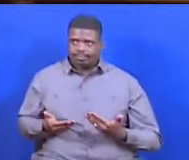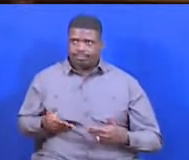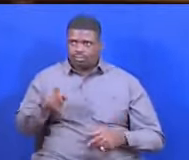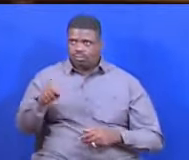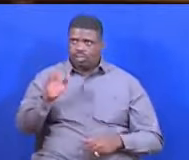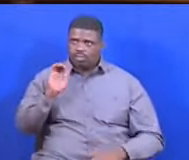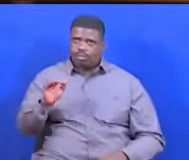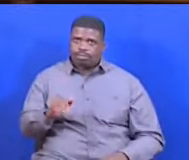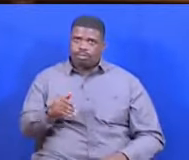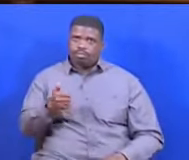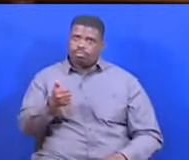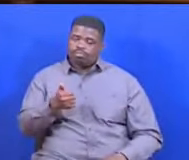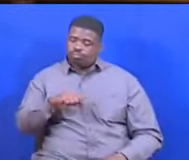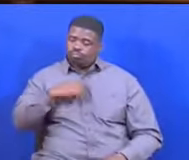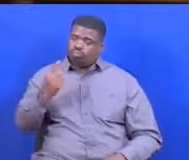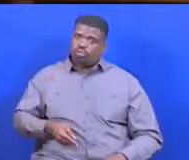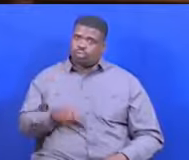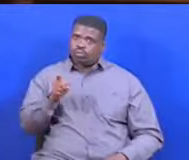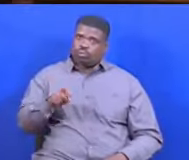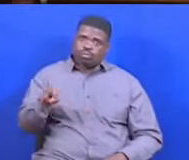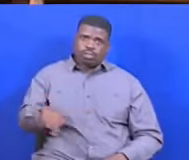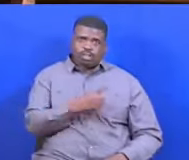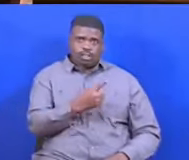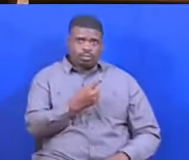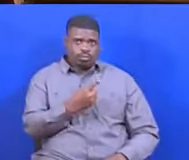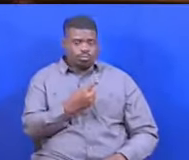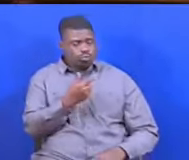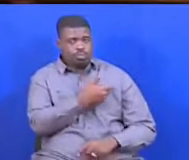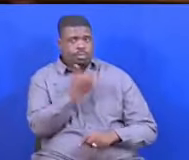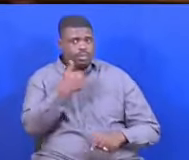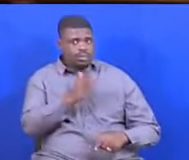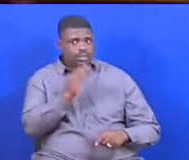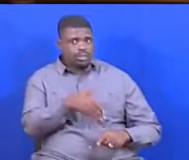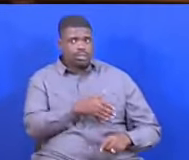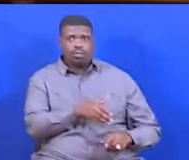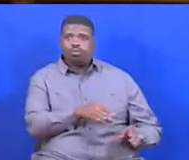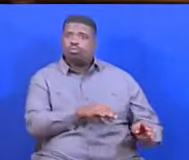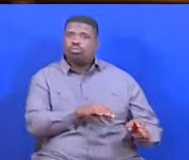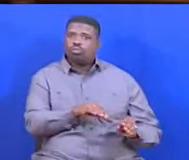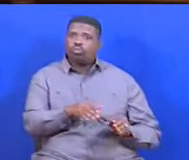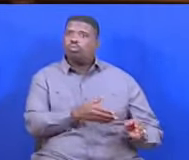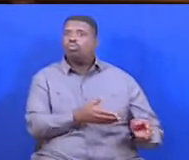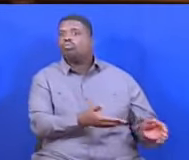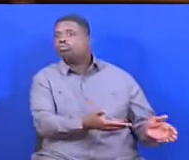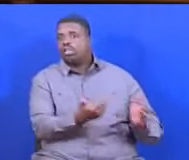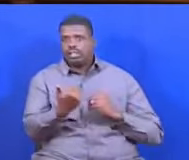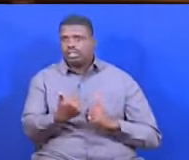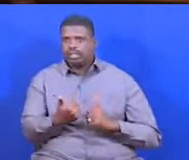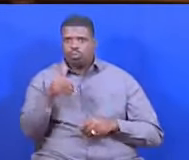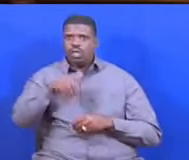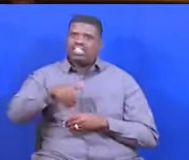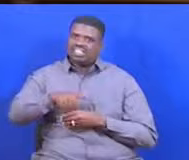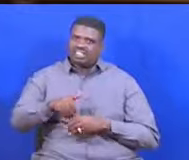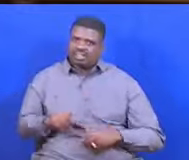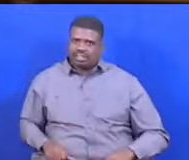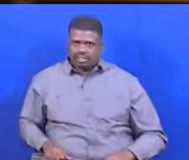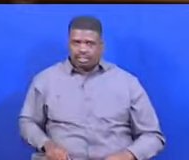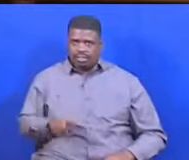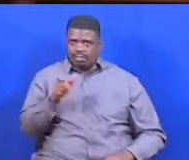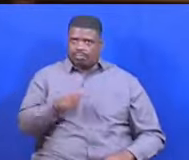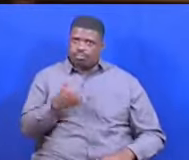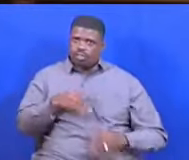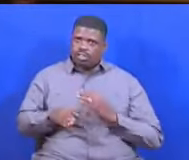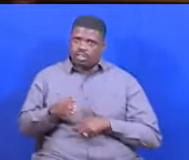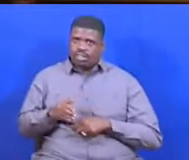ameshaambiwa kabisa na bosi wake, bwana, ukienda kule hospitali yako ya serikali, hebu tuletee huku wateja. Kwa mtu akienda